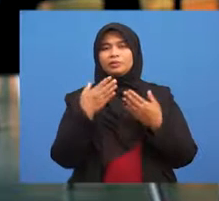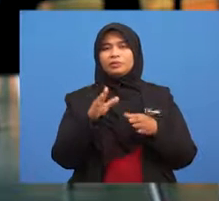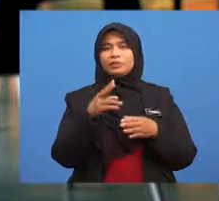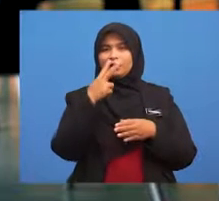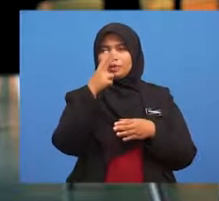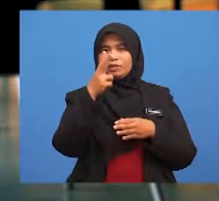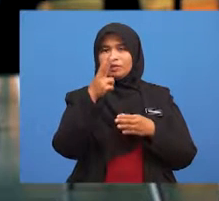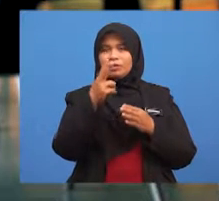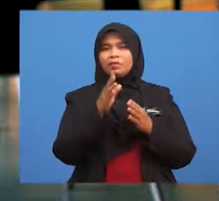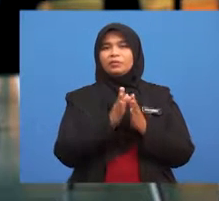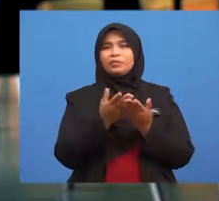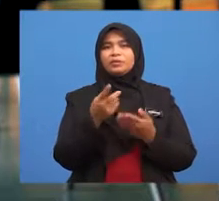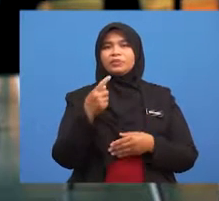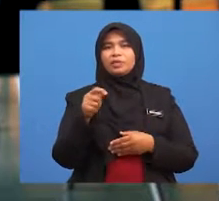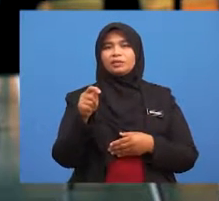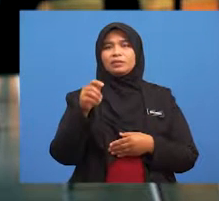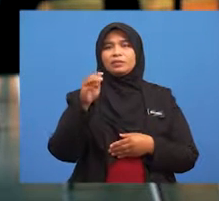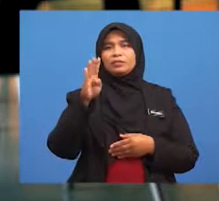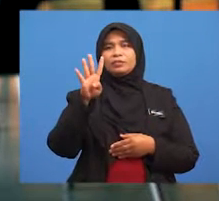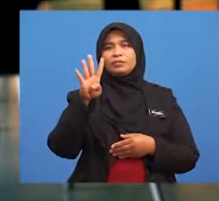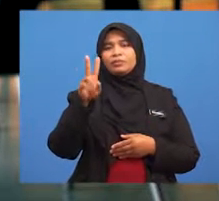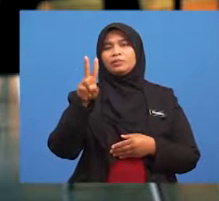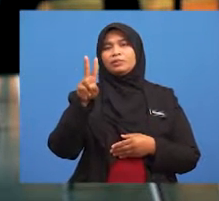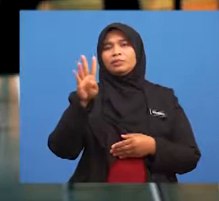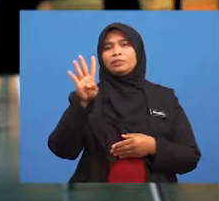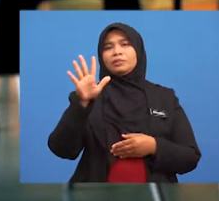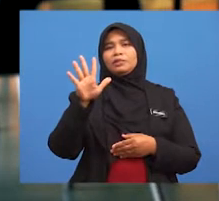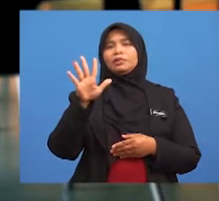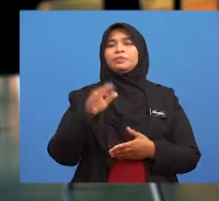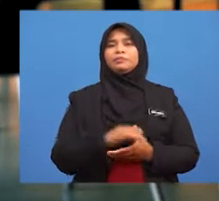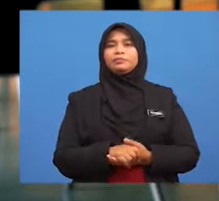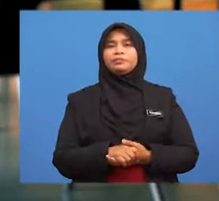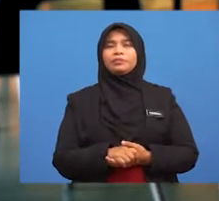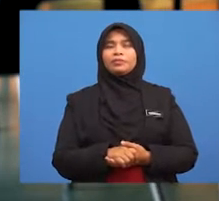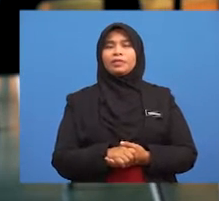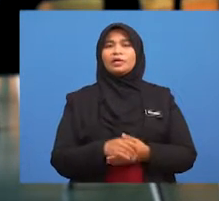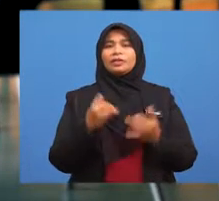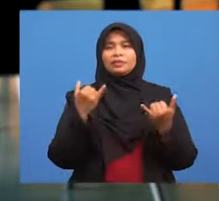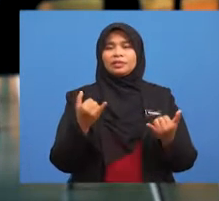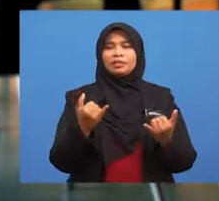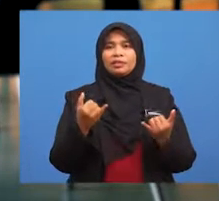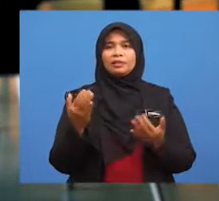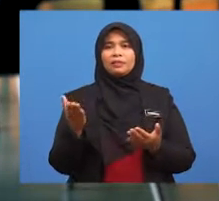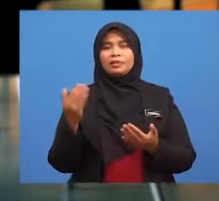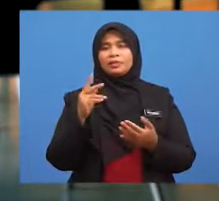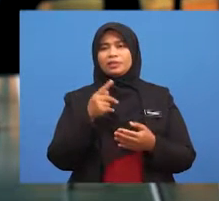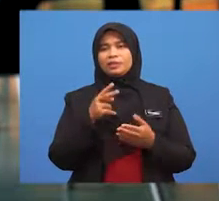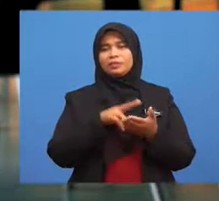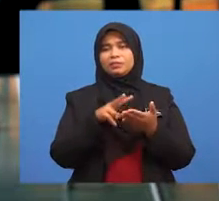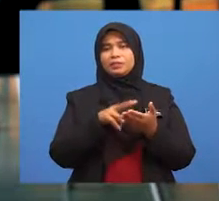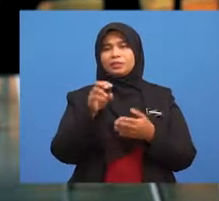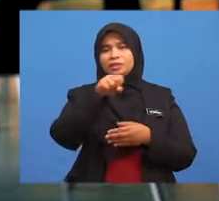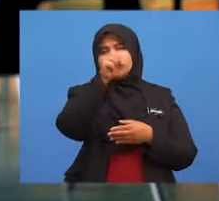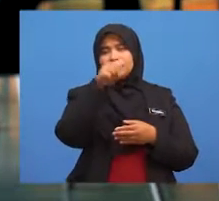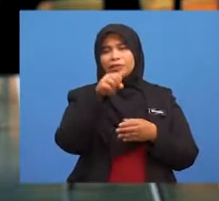buka muka surat 245? Bagus. Sekarang, mari kita baca